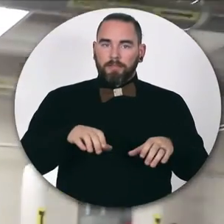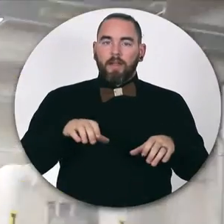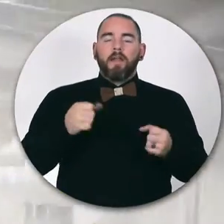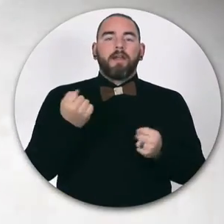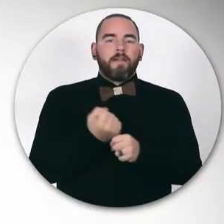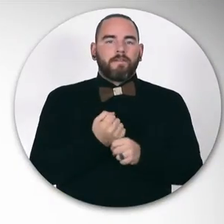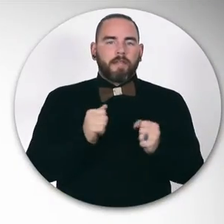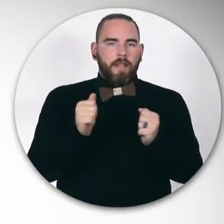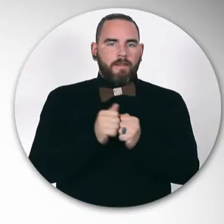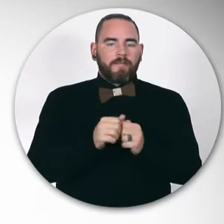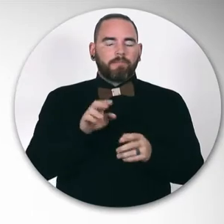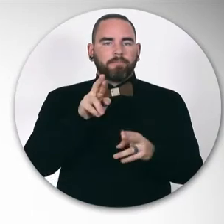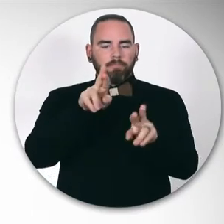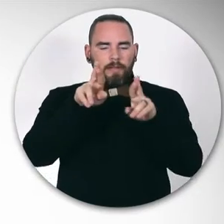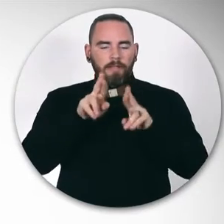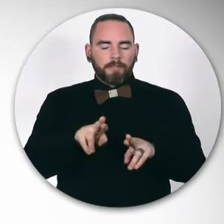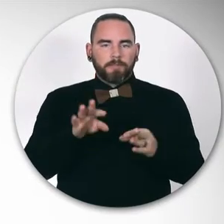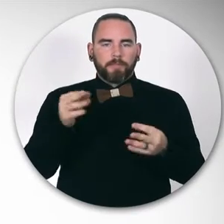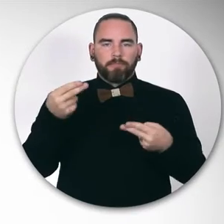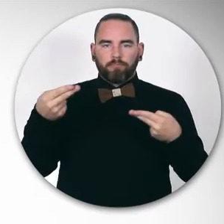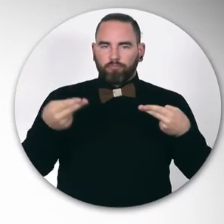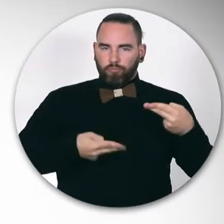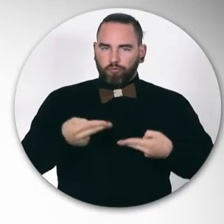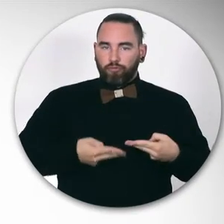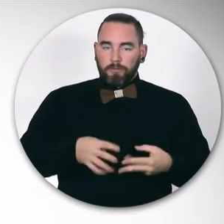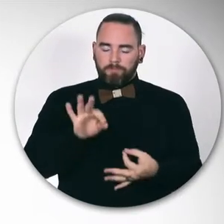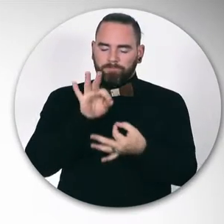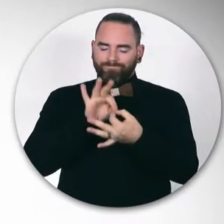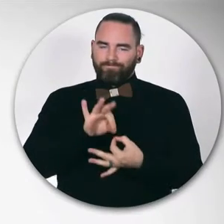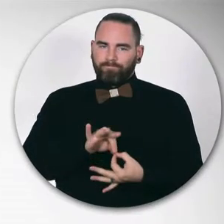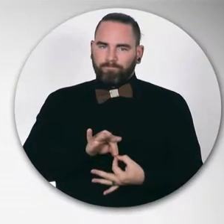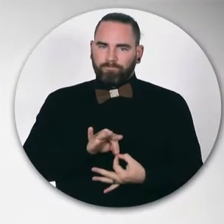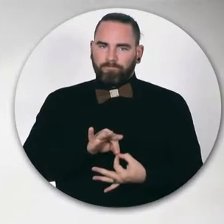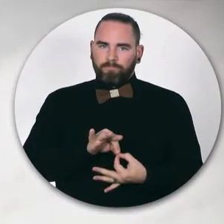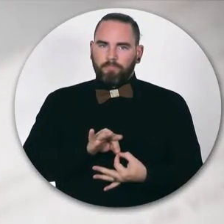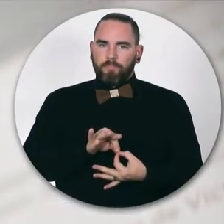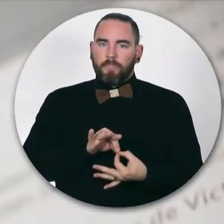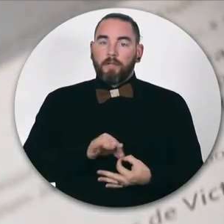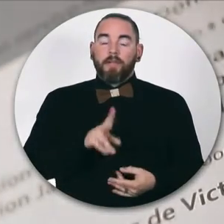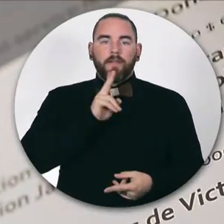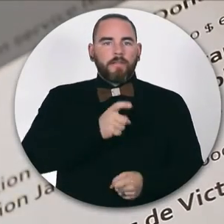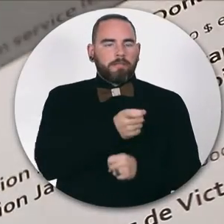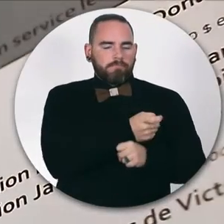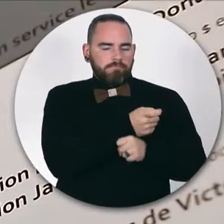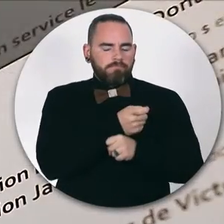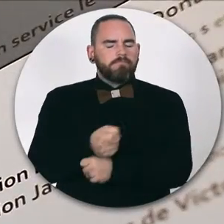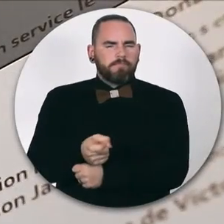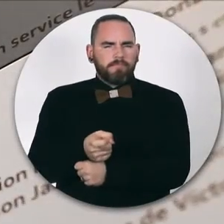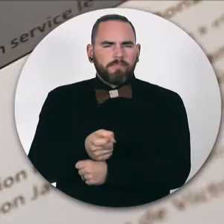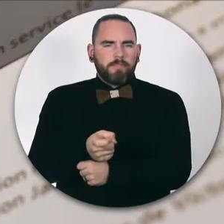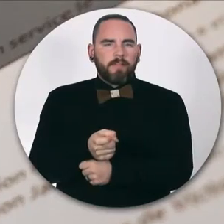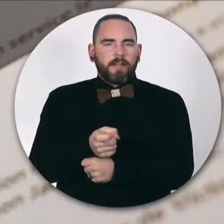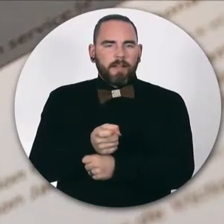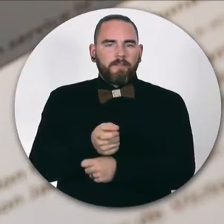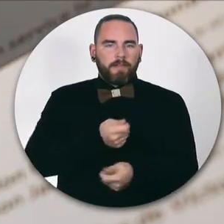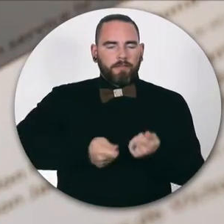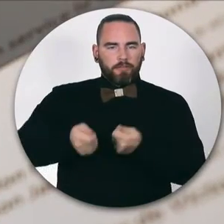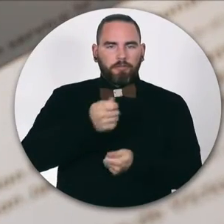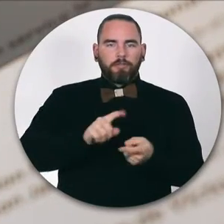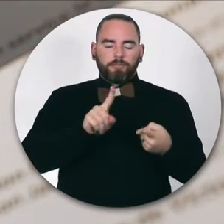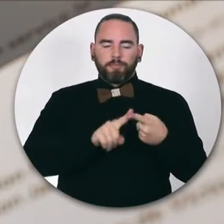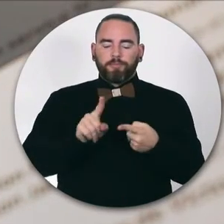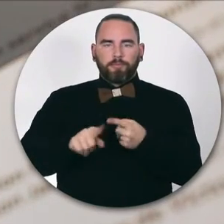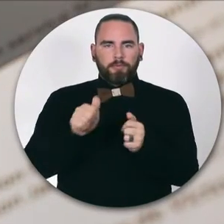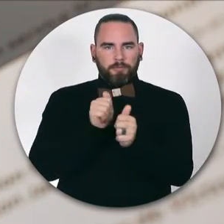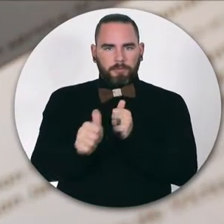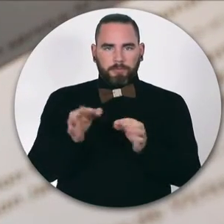être réalisées en respectant un cadre budgétaire précis. Une gestion budgétaire rigoureuse a pu être assurée en éliminant toute